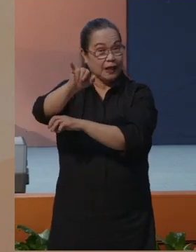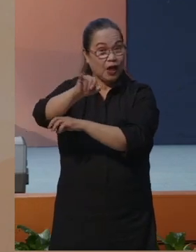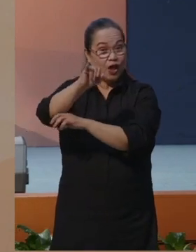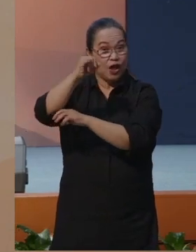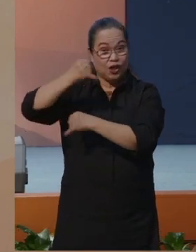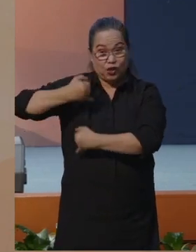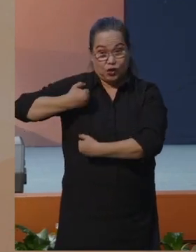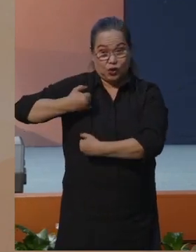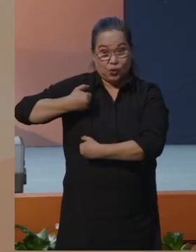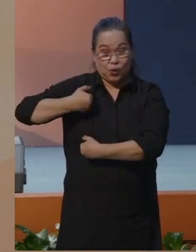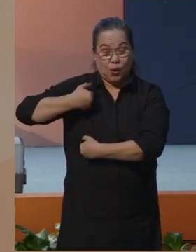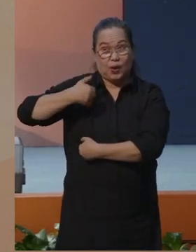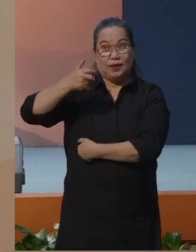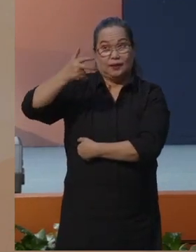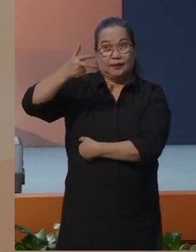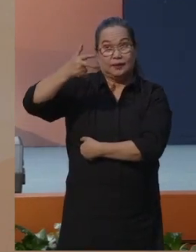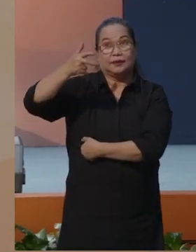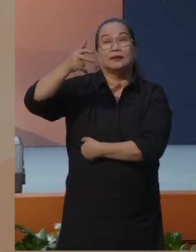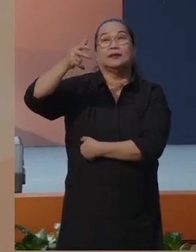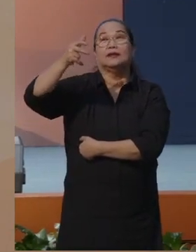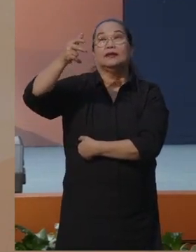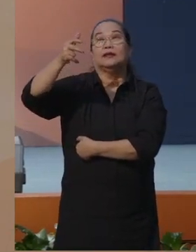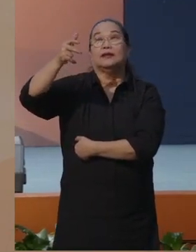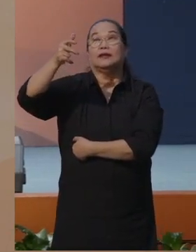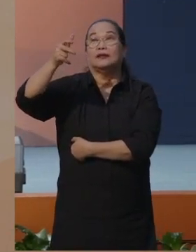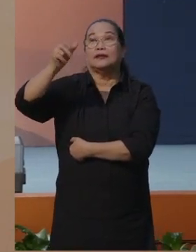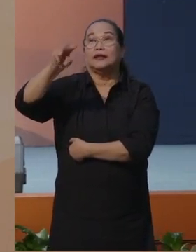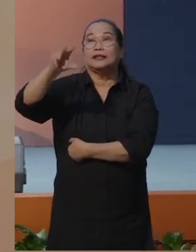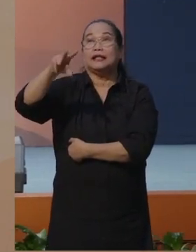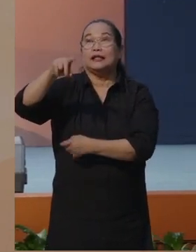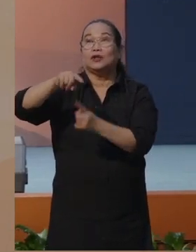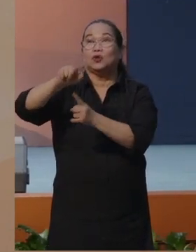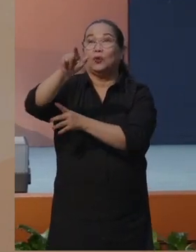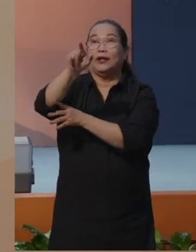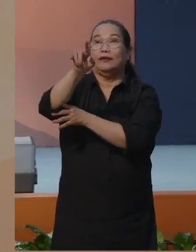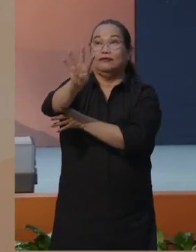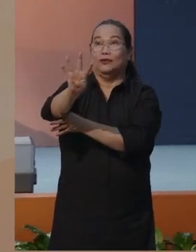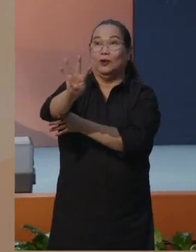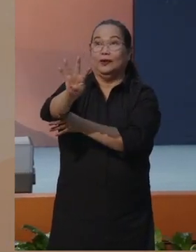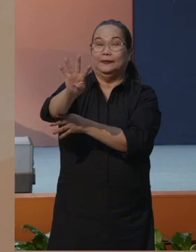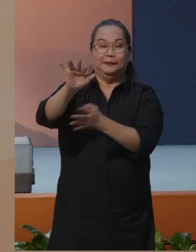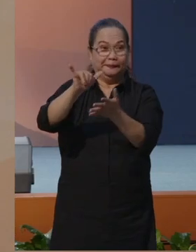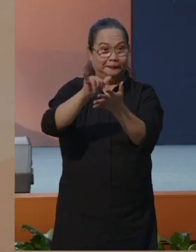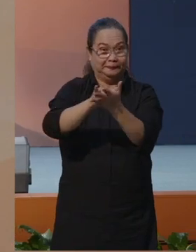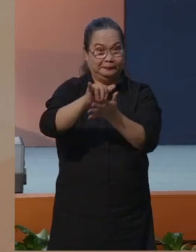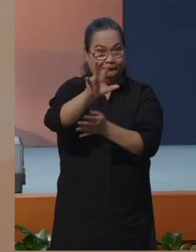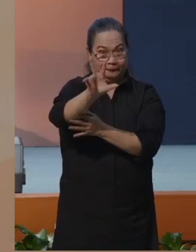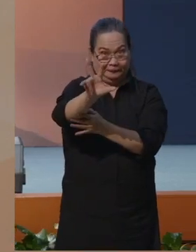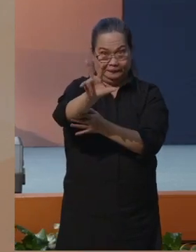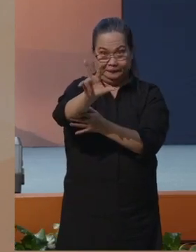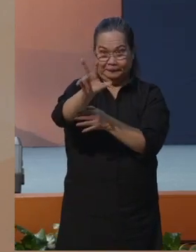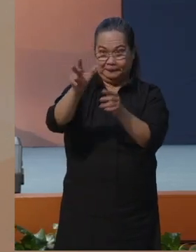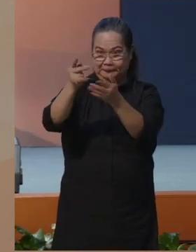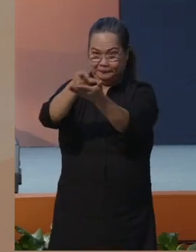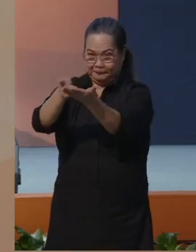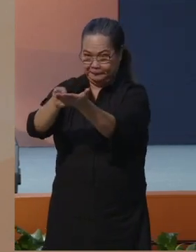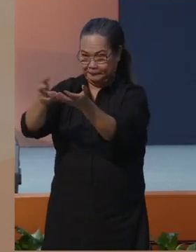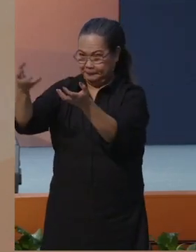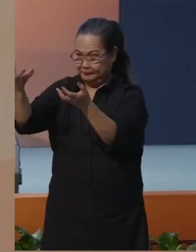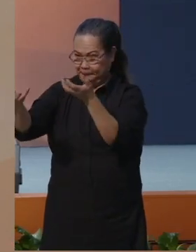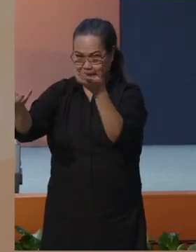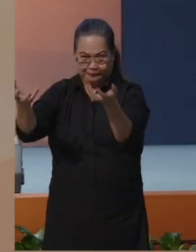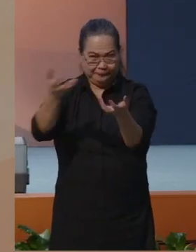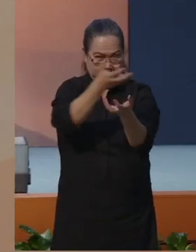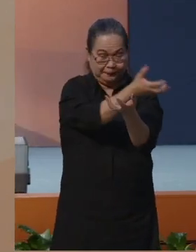13 hanggang 24, hanggang sa end ng aklat. Yan po ang tatlong bahagi ng Joshua. Nasa gitna na